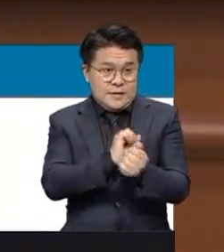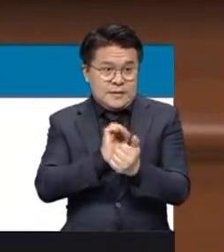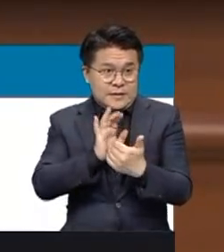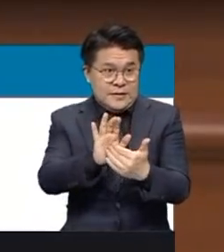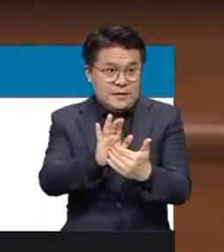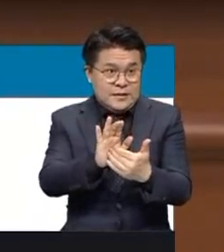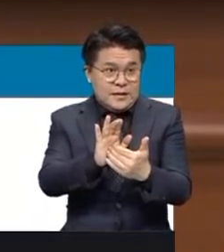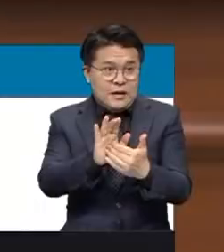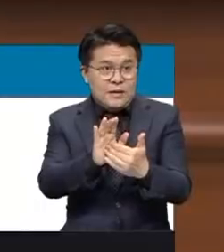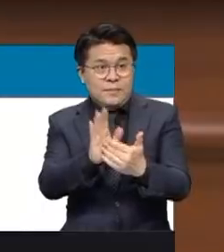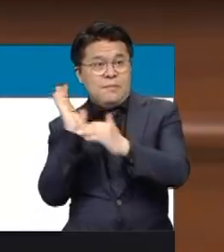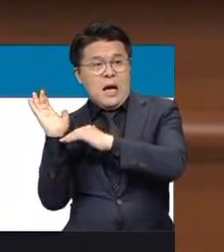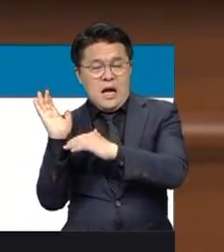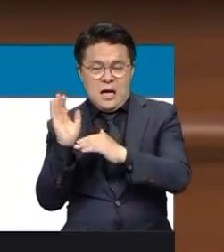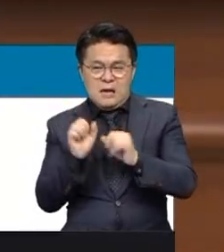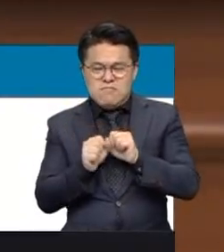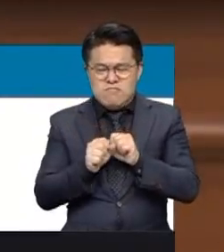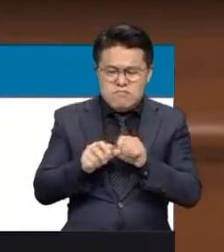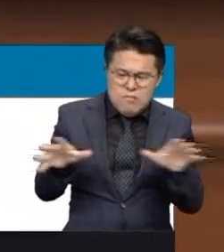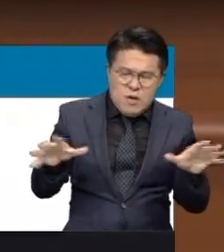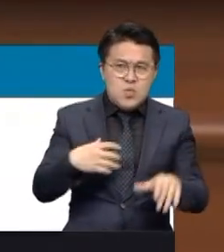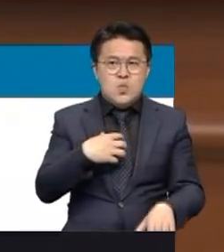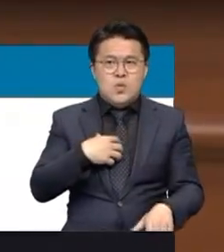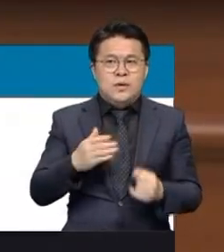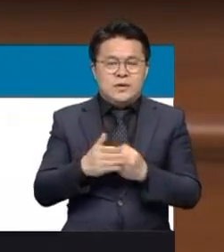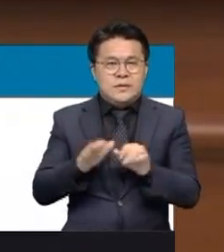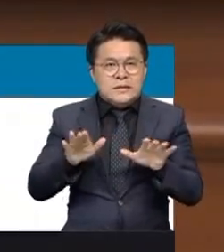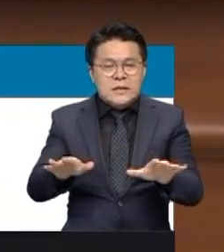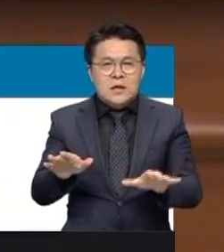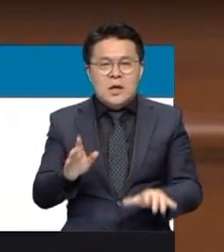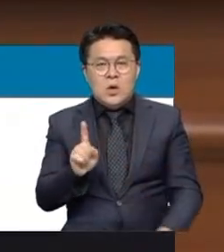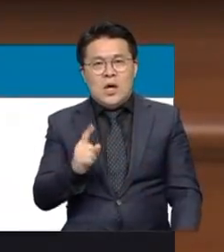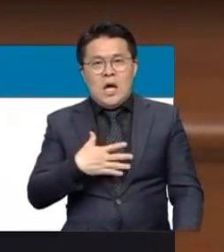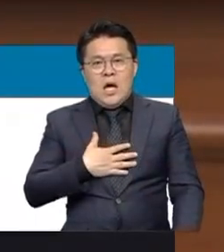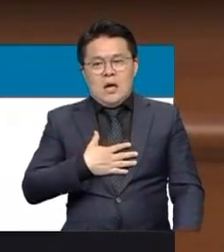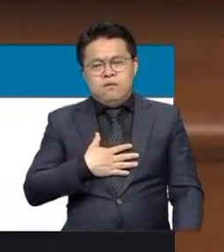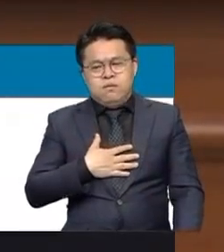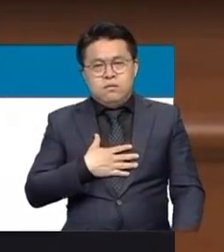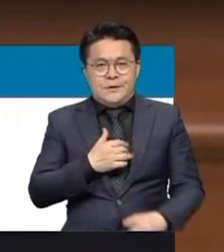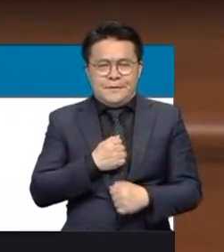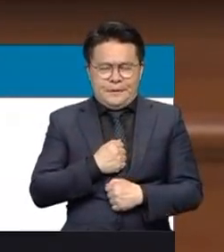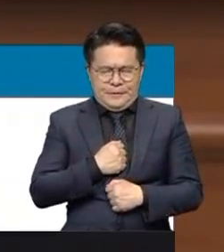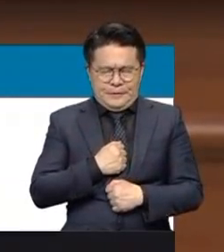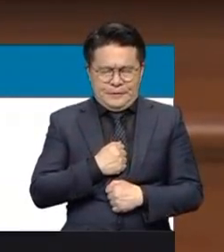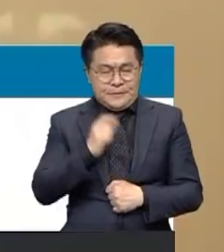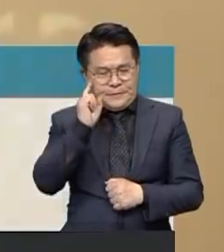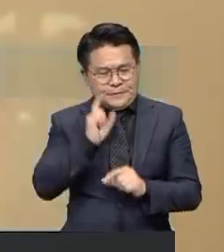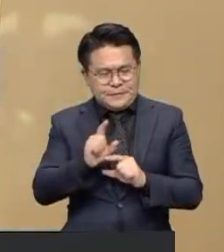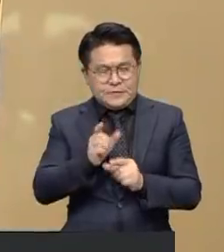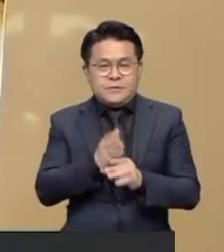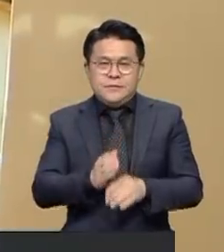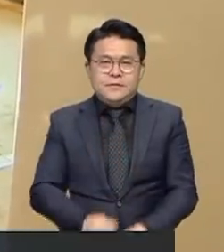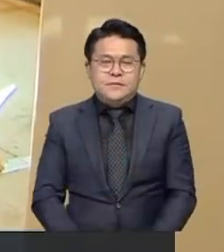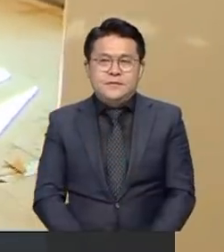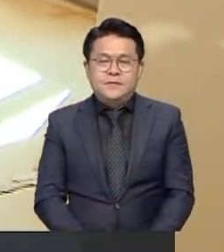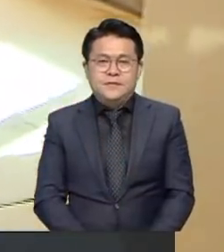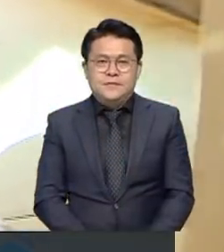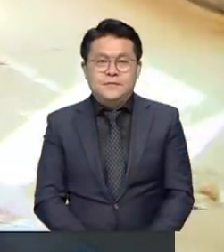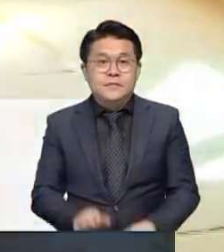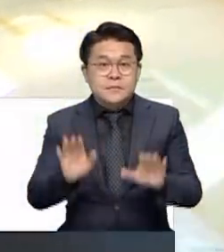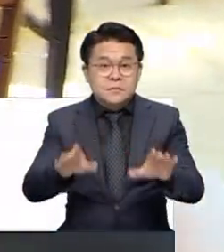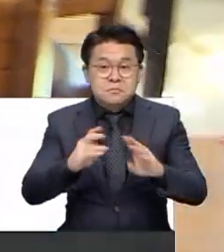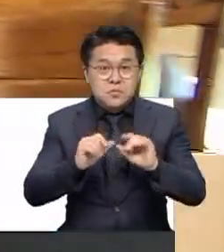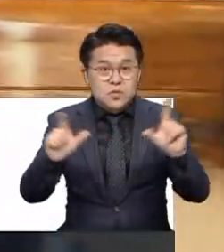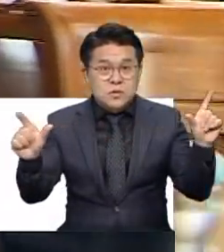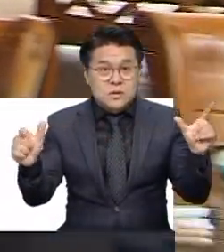둑을 한순간에 허물어뜨릴 수 있어서 참으로 조심스럽습니다. 정부는 이번